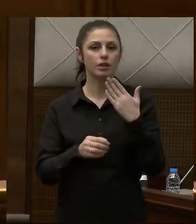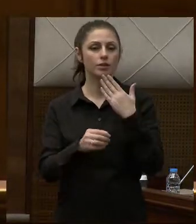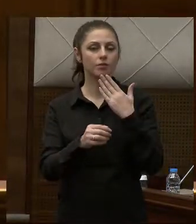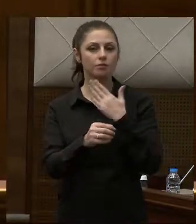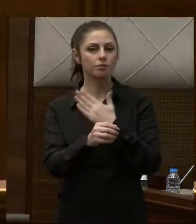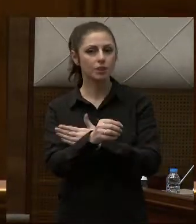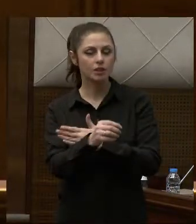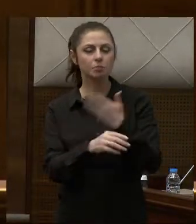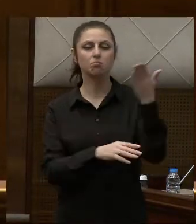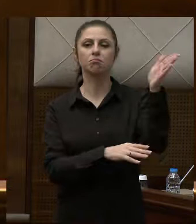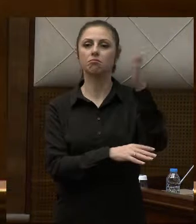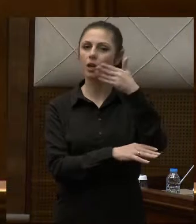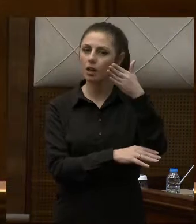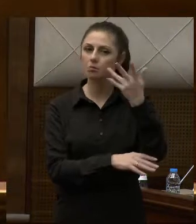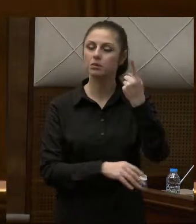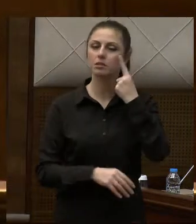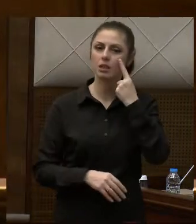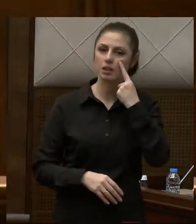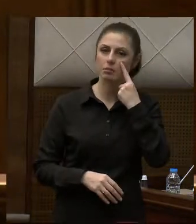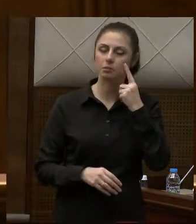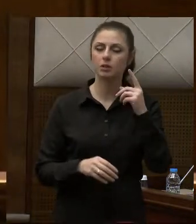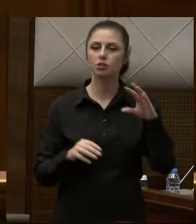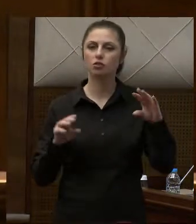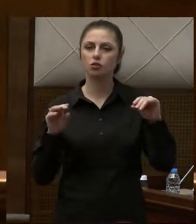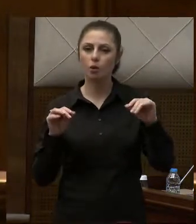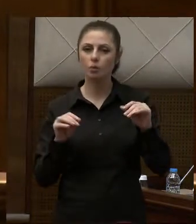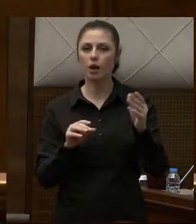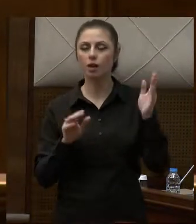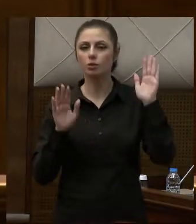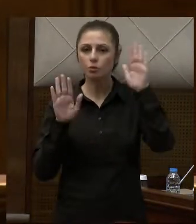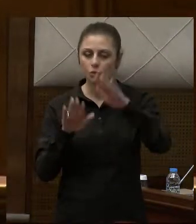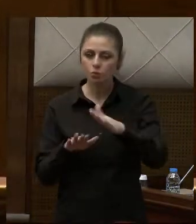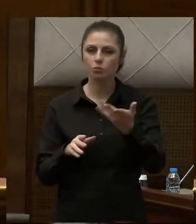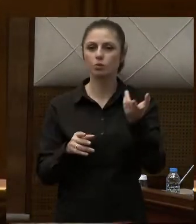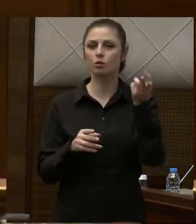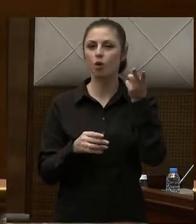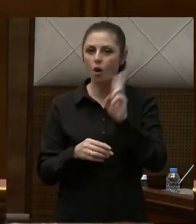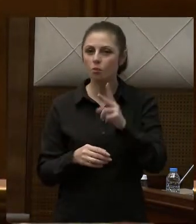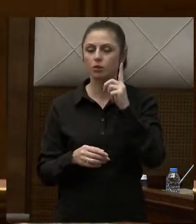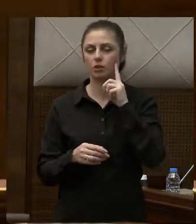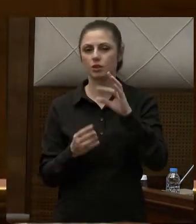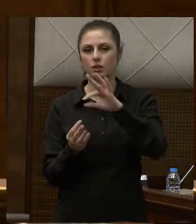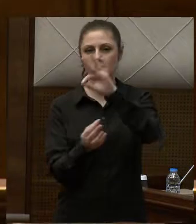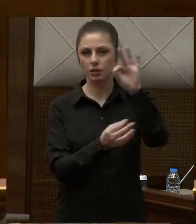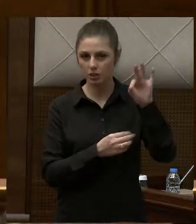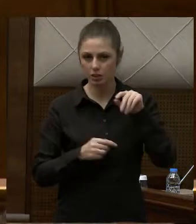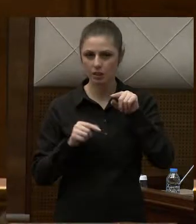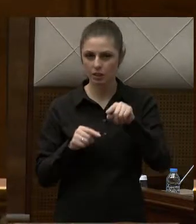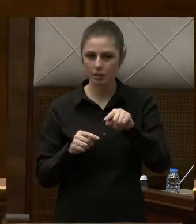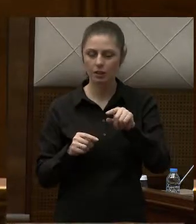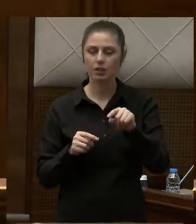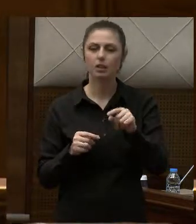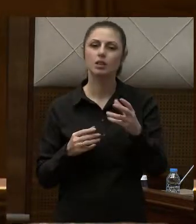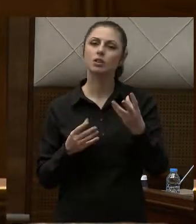vatanımız, bayrağımız, devletimiz, dinimiz için toprağa düşmüş şehitlerimizi de şükranla,